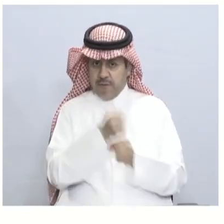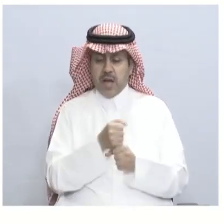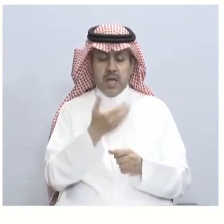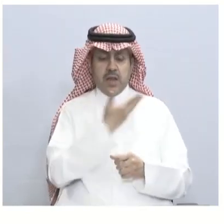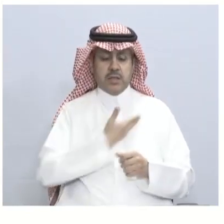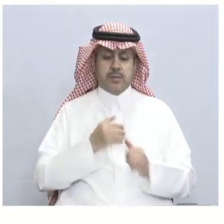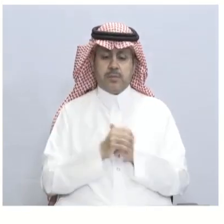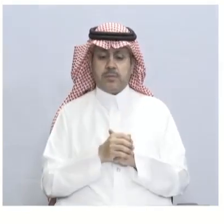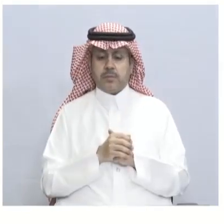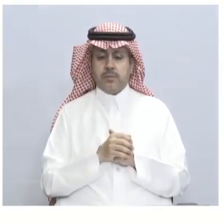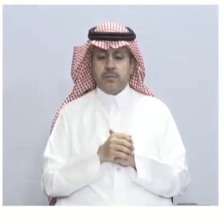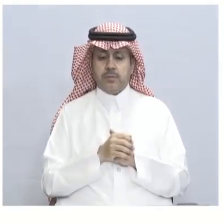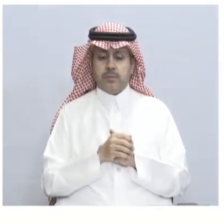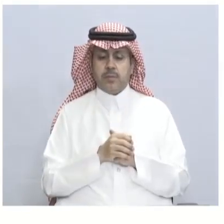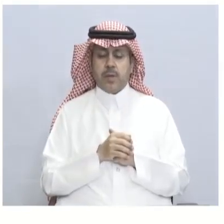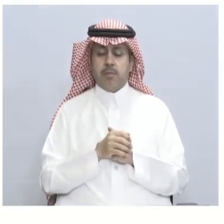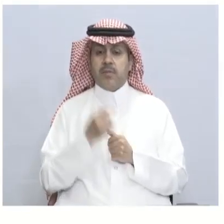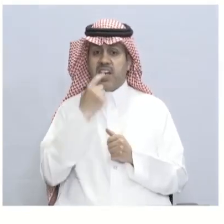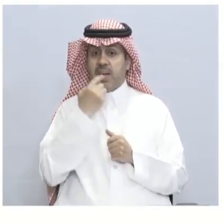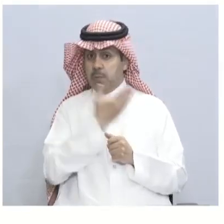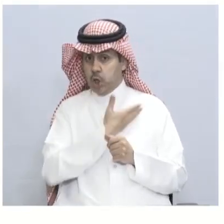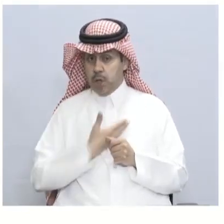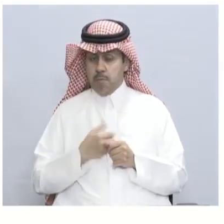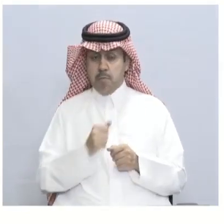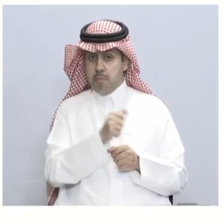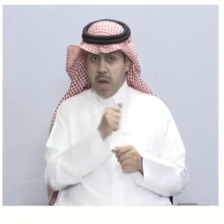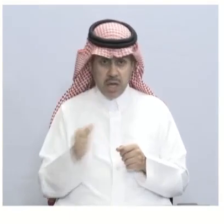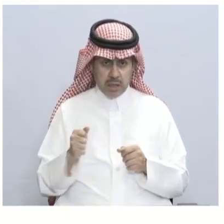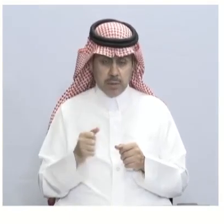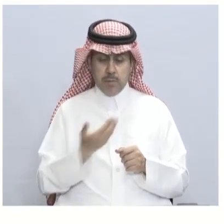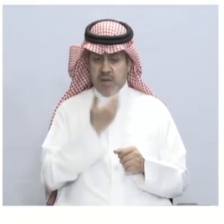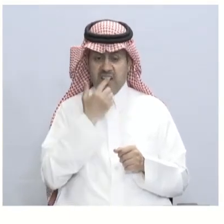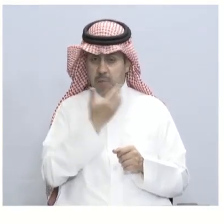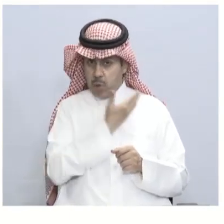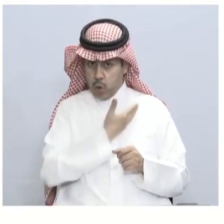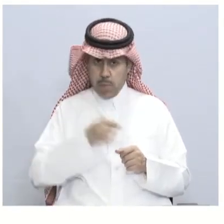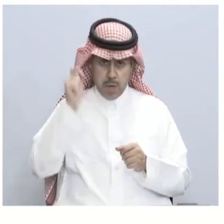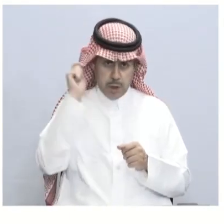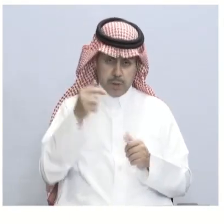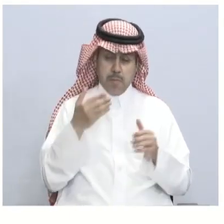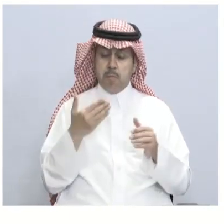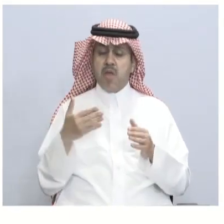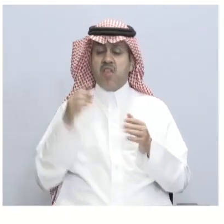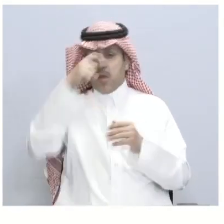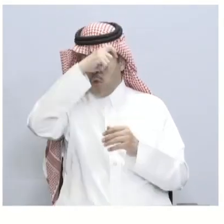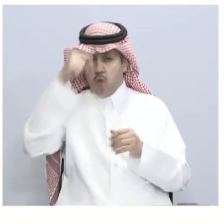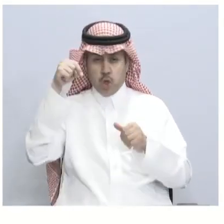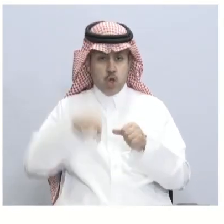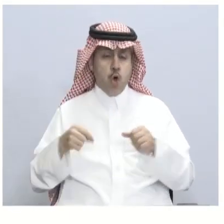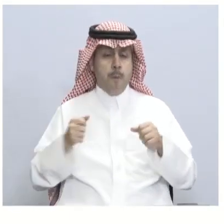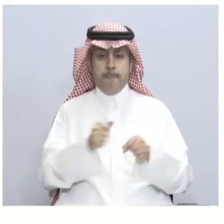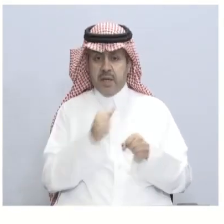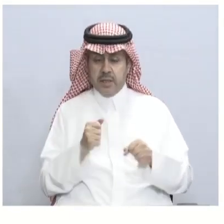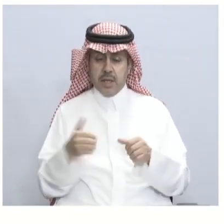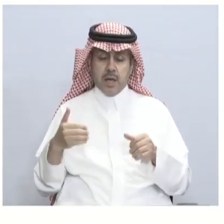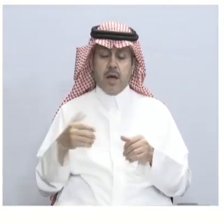شهر ذي الحجه وماذا عن من كان محرما بالحج المحرم بالحج يبدا من صلاه الظهر يوم العيد الى عصر